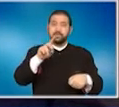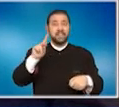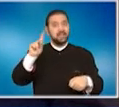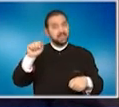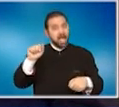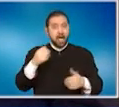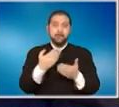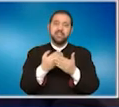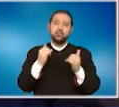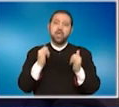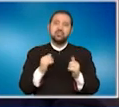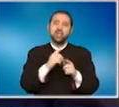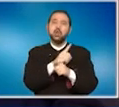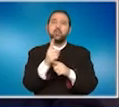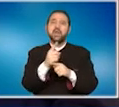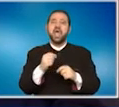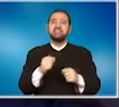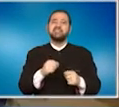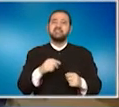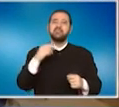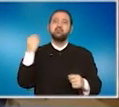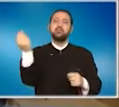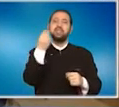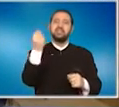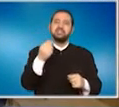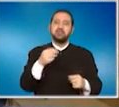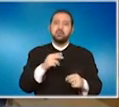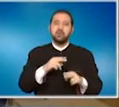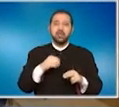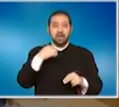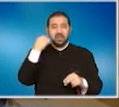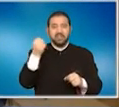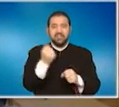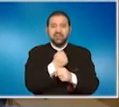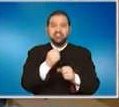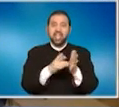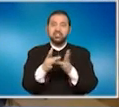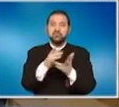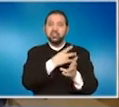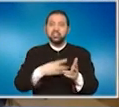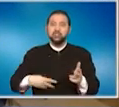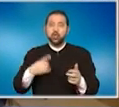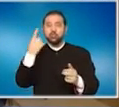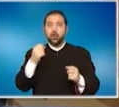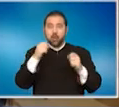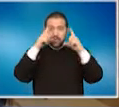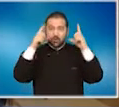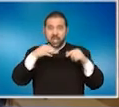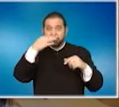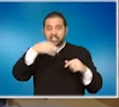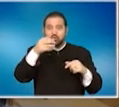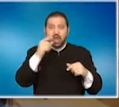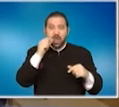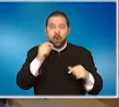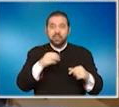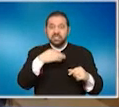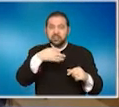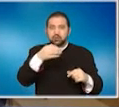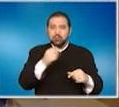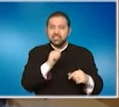dacă există atât de multă și a existat cu adevărat atât de multă putere și sigur are și mai multă putere acum în veșnicie Sfântul Ghelasie, căci noi acum le redăm